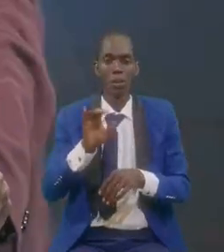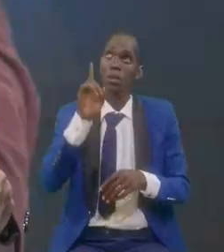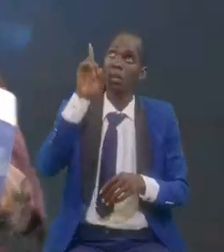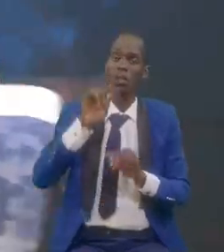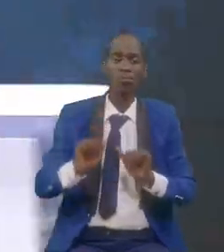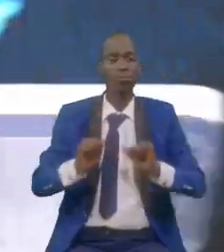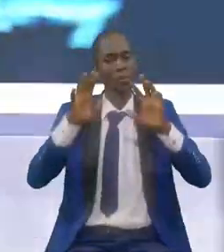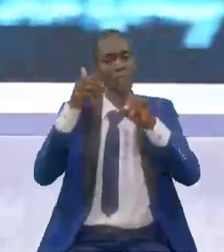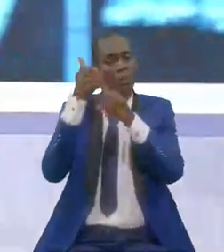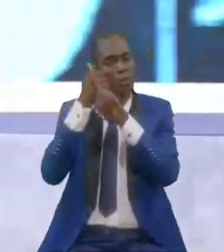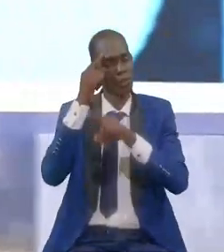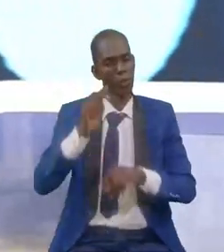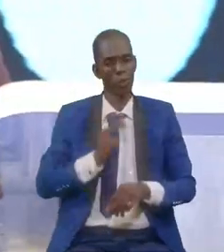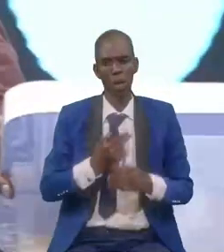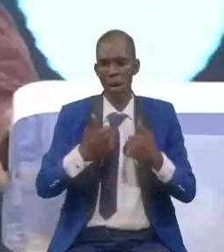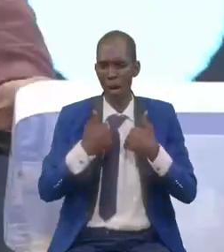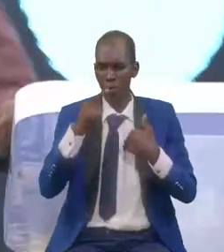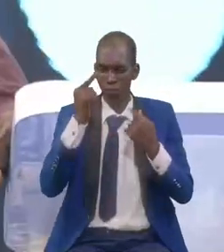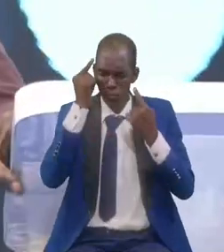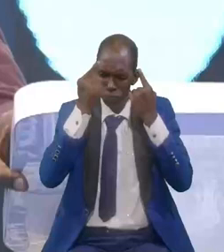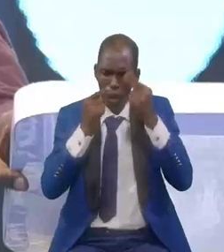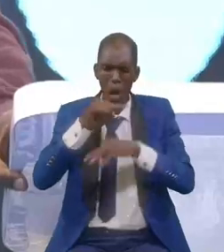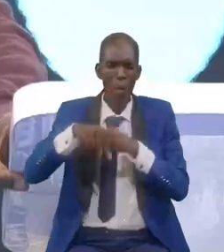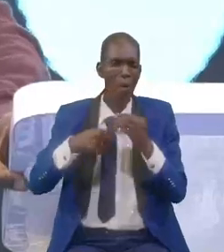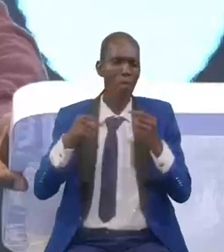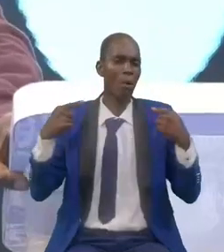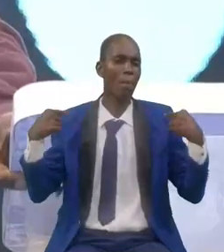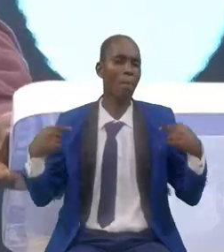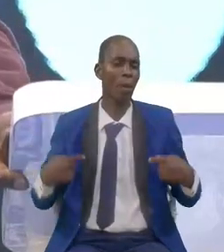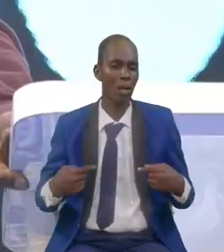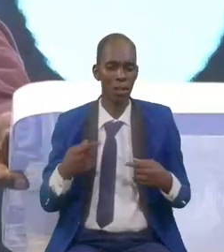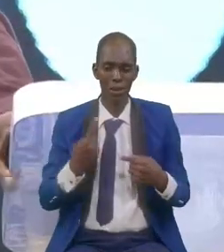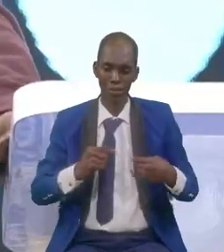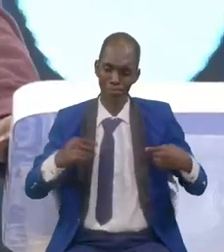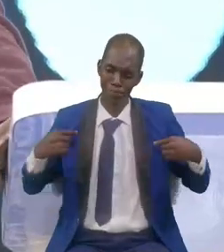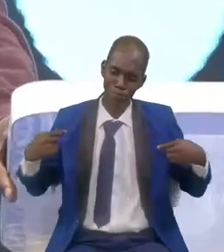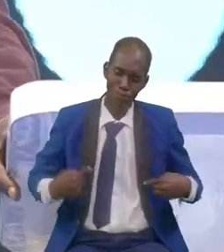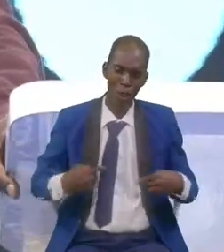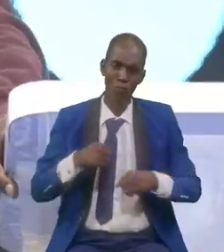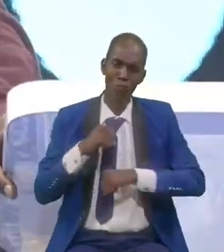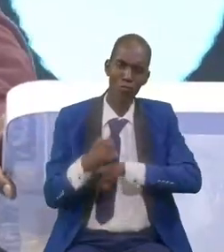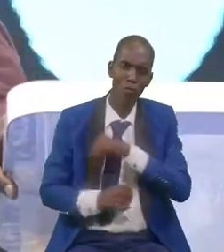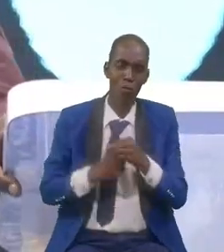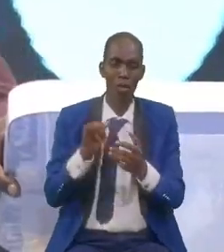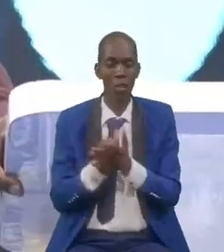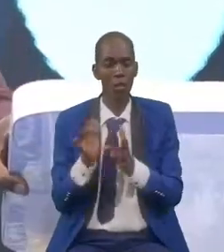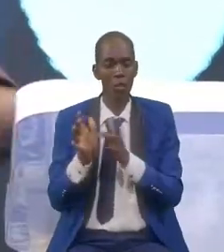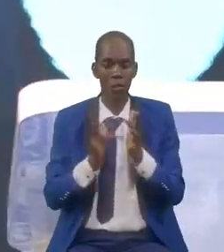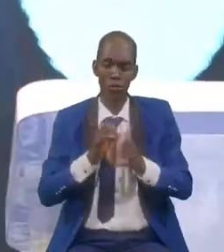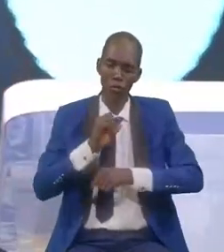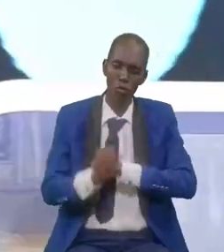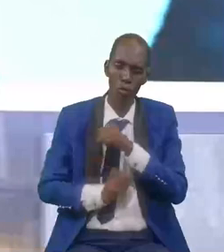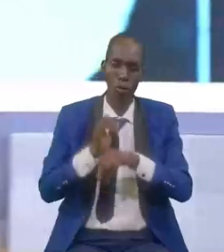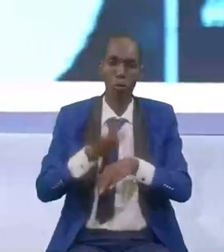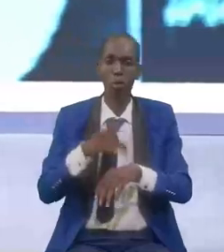Qui s'est donné lui-même pour nous? Est-ce que tu as jamais pensé à la douleur, à l'agonie que Jésus a enduré